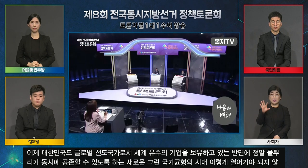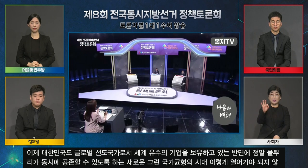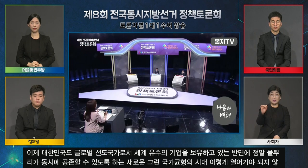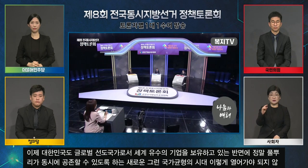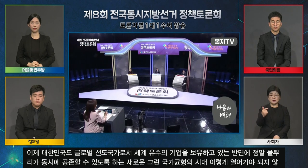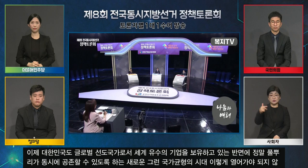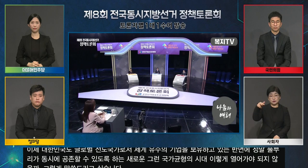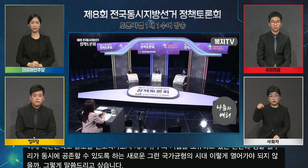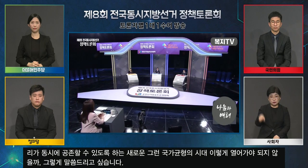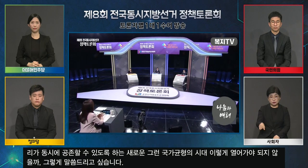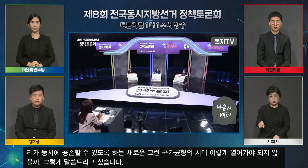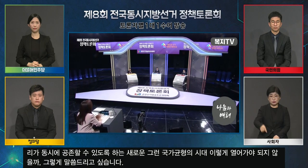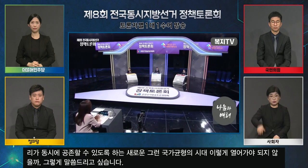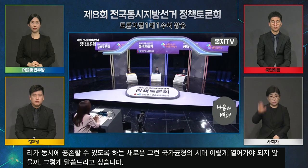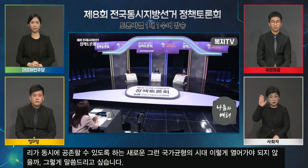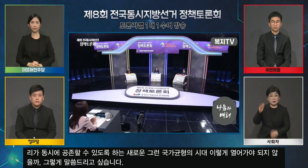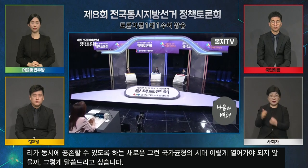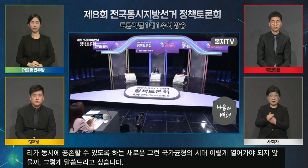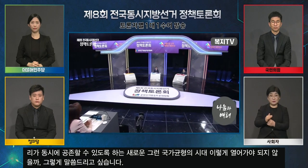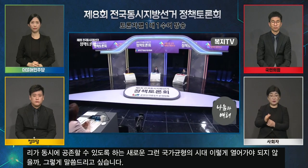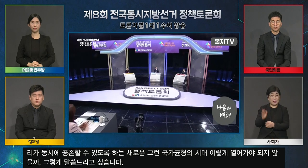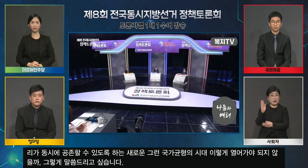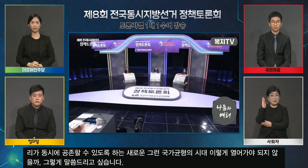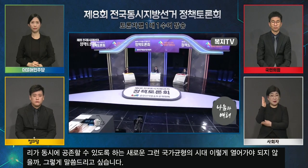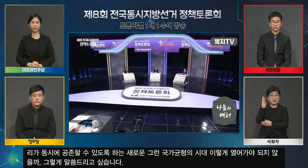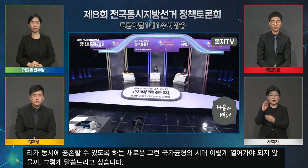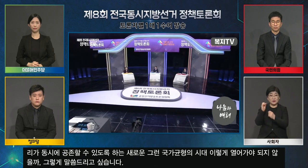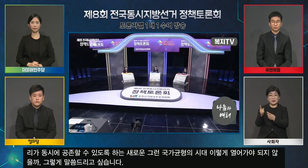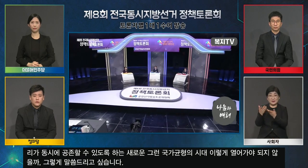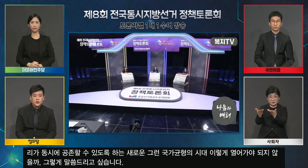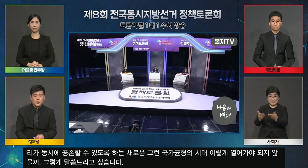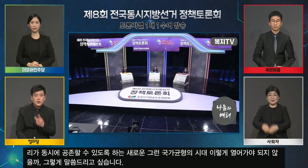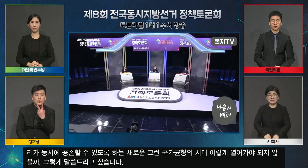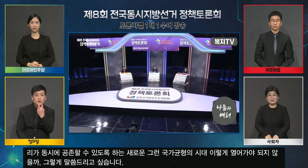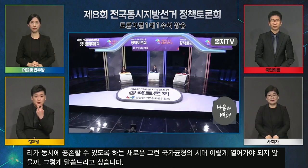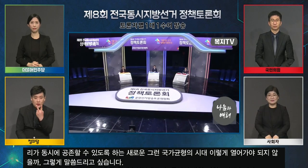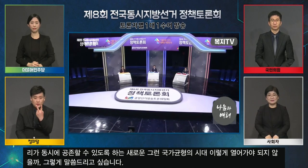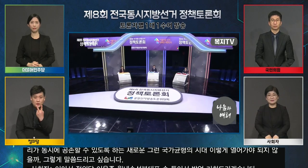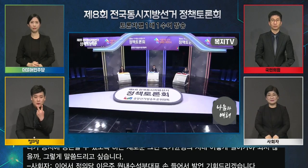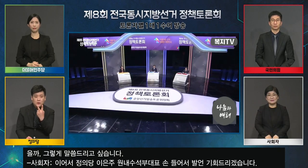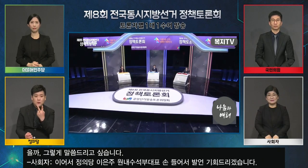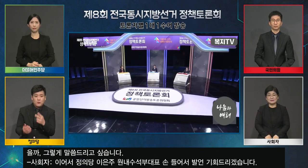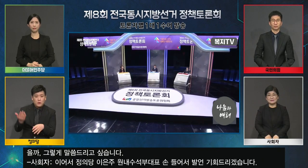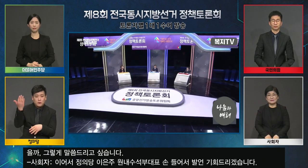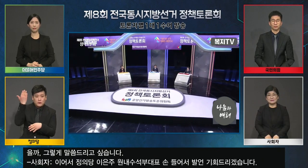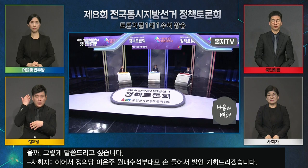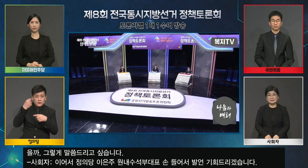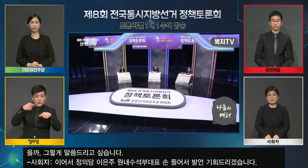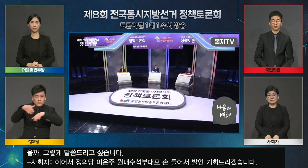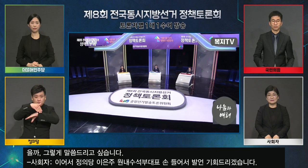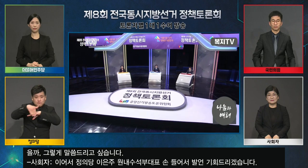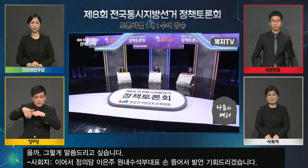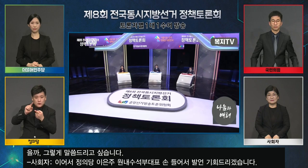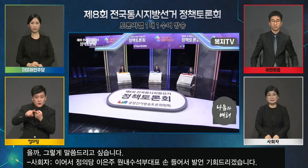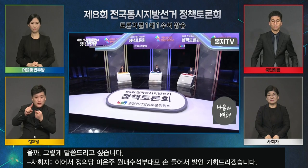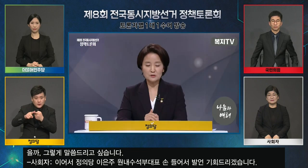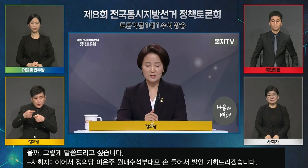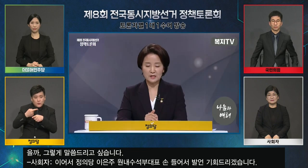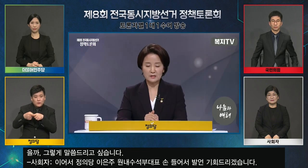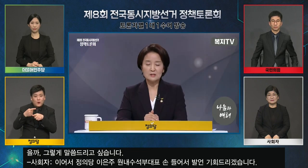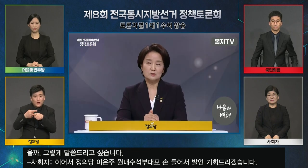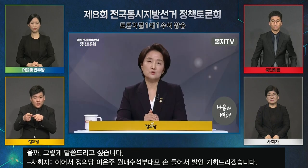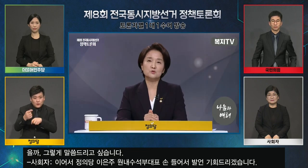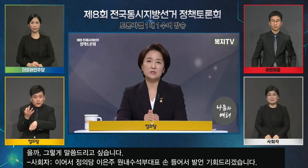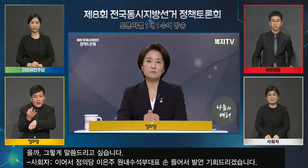손드셔서 저희가 발언 기회 드리겠습니다. 네, 두 분께서 기존 정책에 대한 평가도 간단히 해